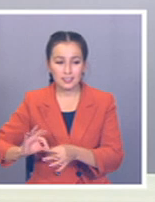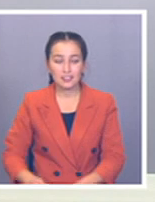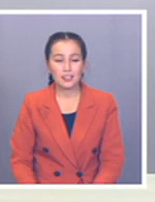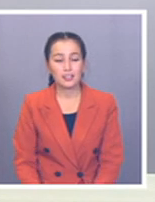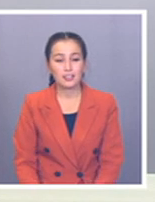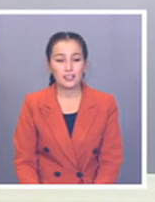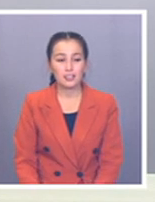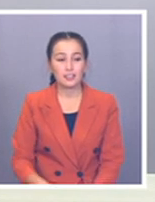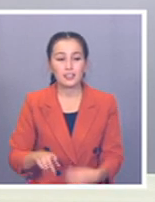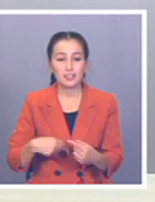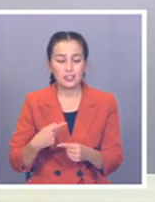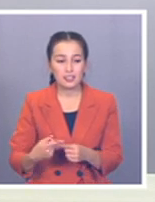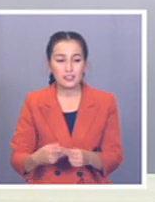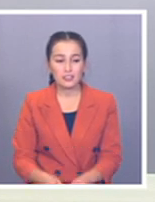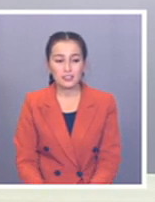Келесі,